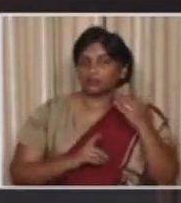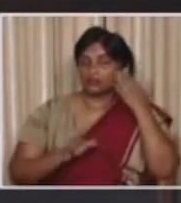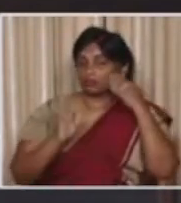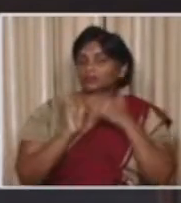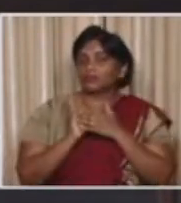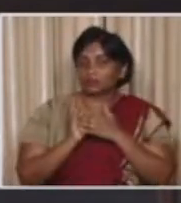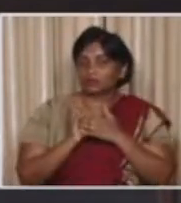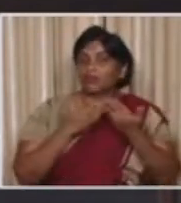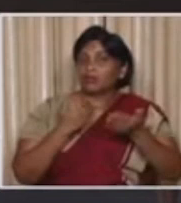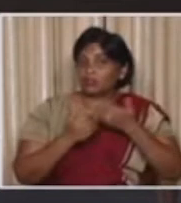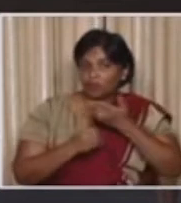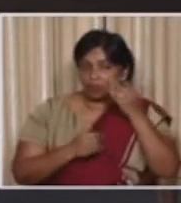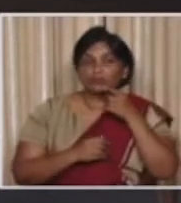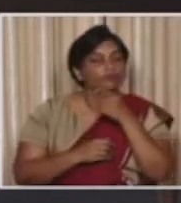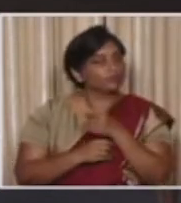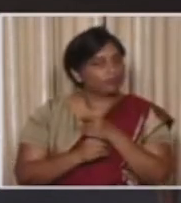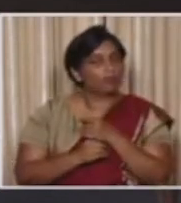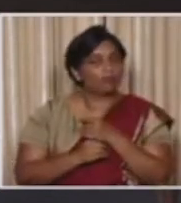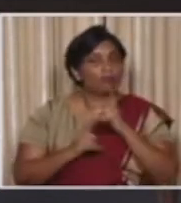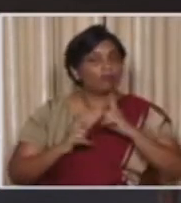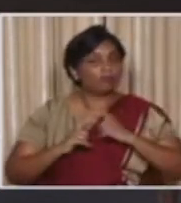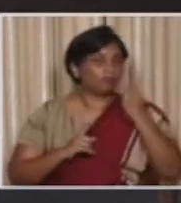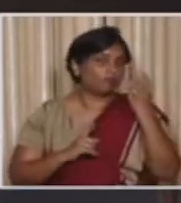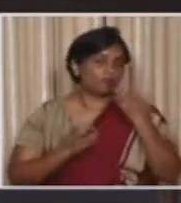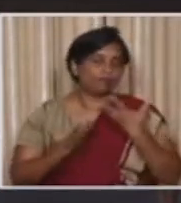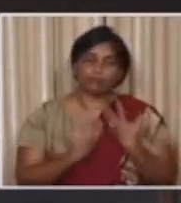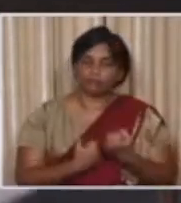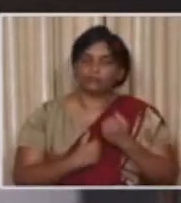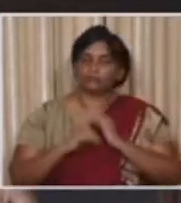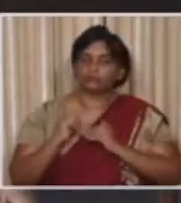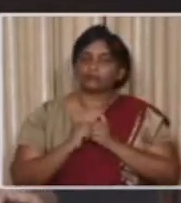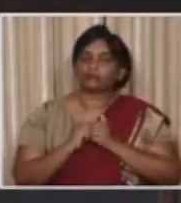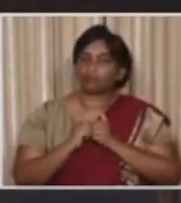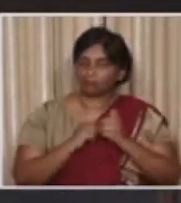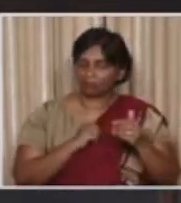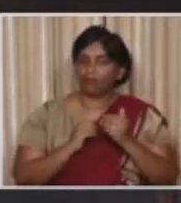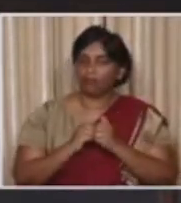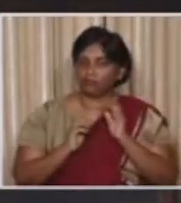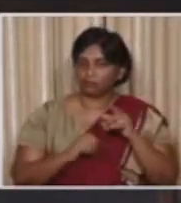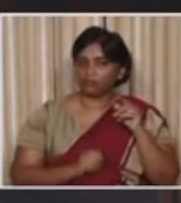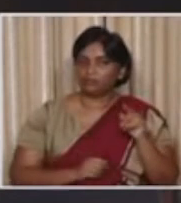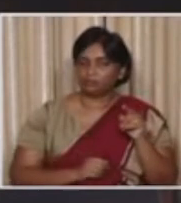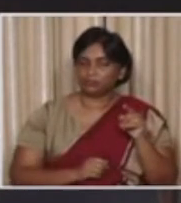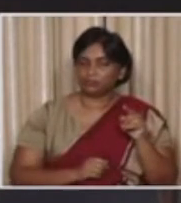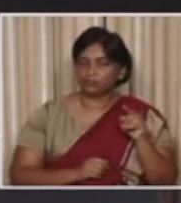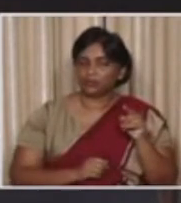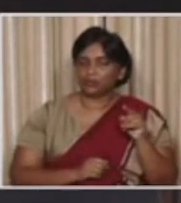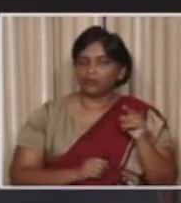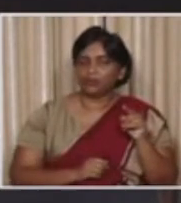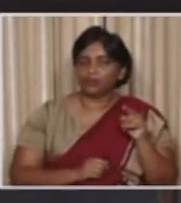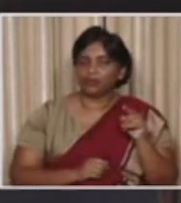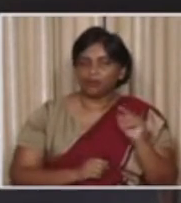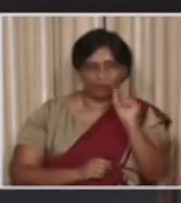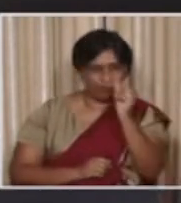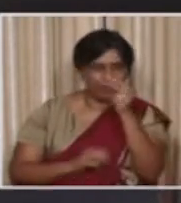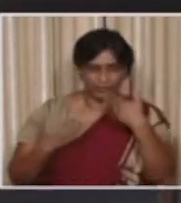සංකීර්ණේ අපි හදන්න පුළුවන් නම් ඔබතුමාට ඒ ජීවිත 3000 බේර ගැනීමේ ක්‍රියාපටිපාටිය ආරම්භ කරත හැකි. කාලය අවසන් වෙන බව මම